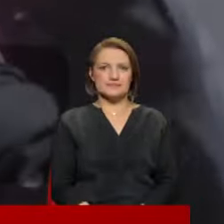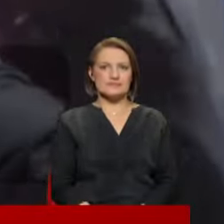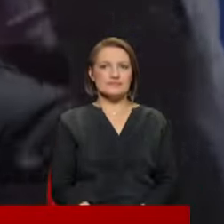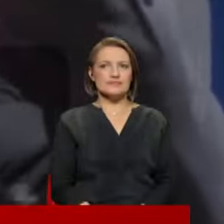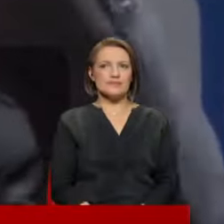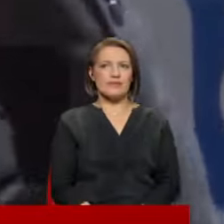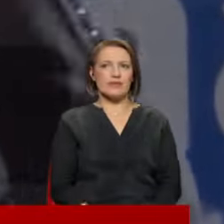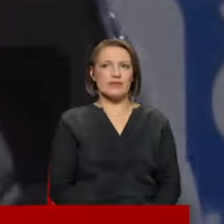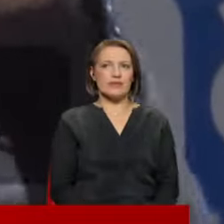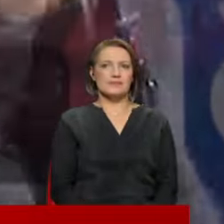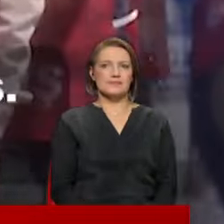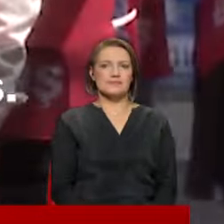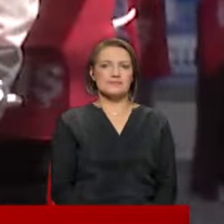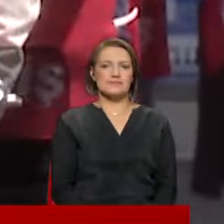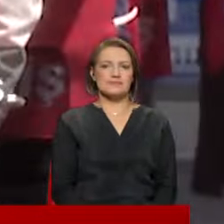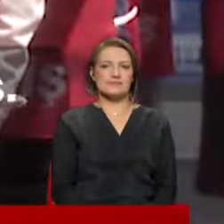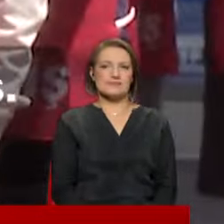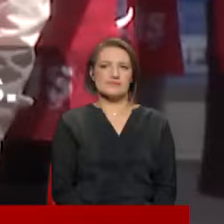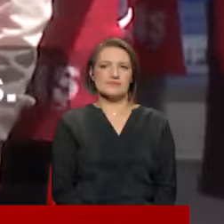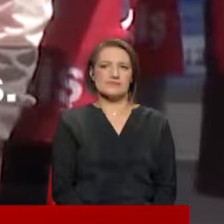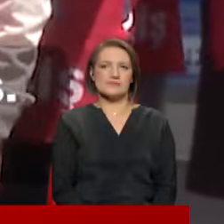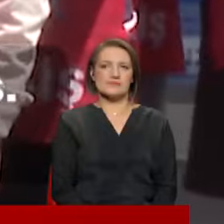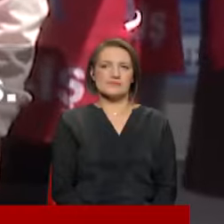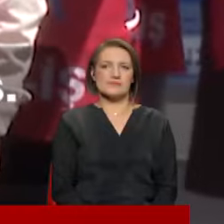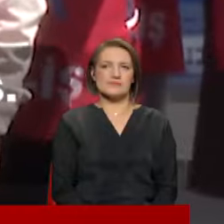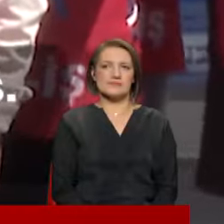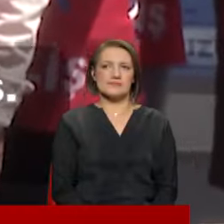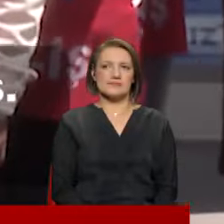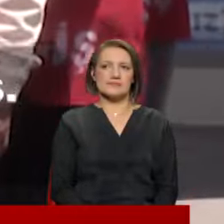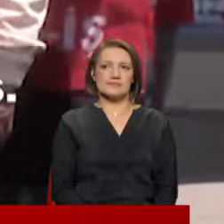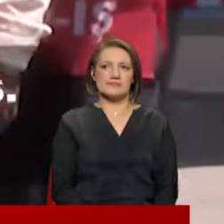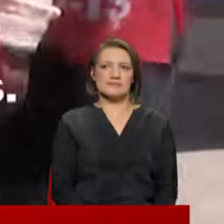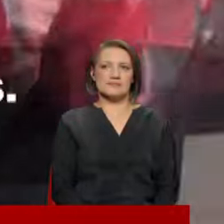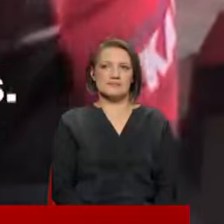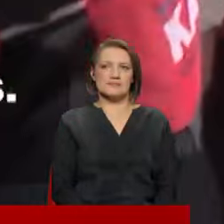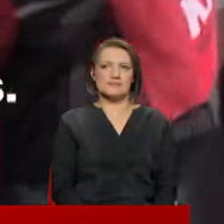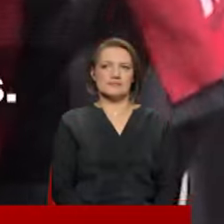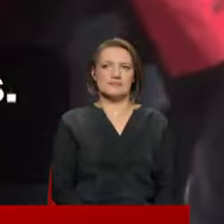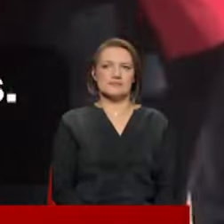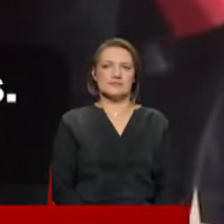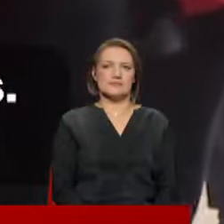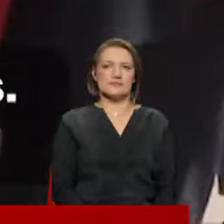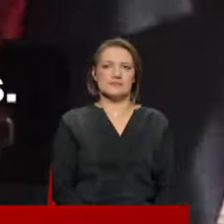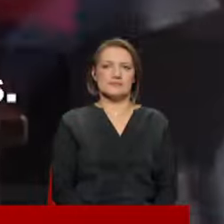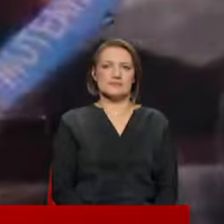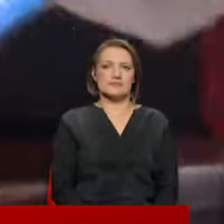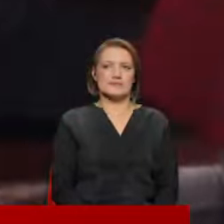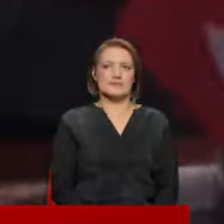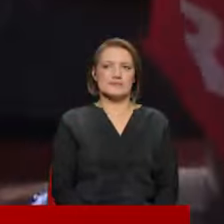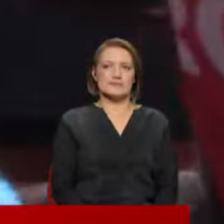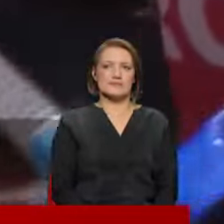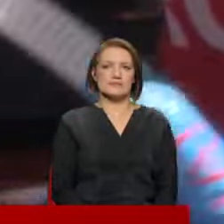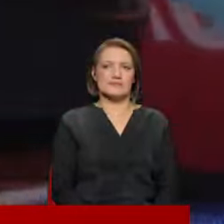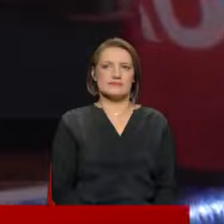de artık kesin bunu. Cemaatine giden de kes. Büyük kaynak. O da büyük kaynak, kes. Hadi bakalım yandaşı da sen kes.